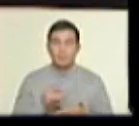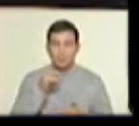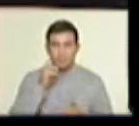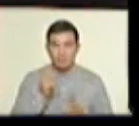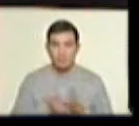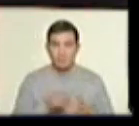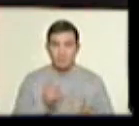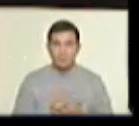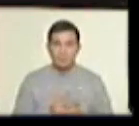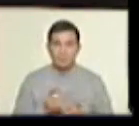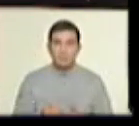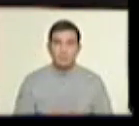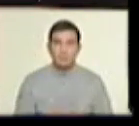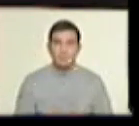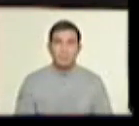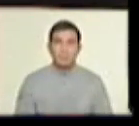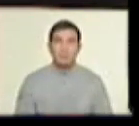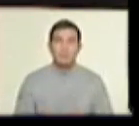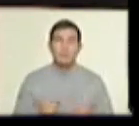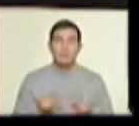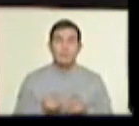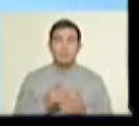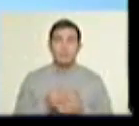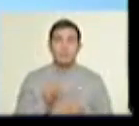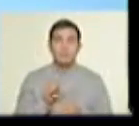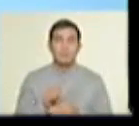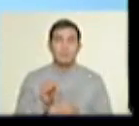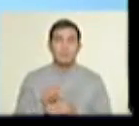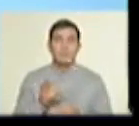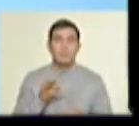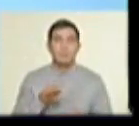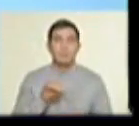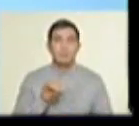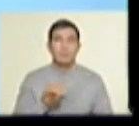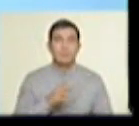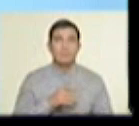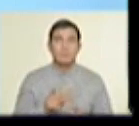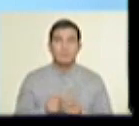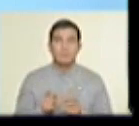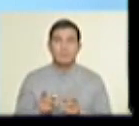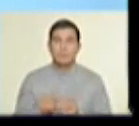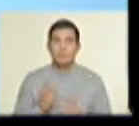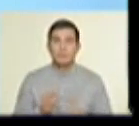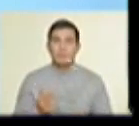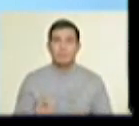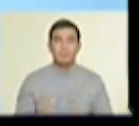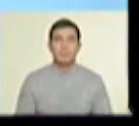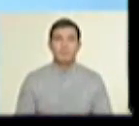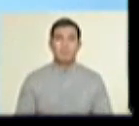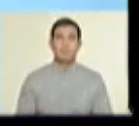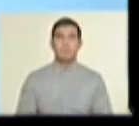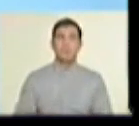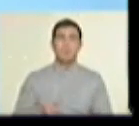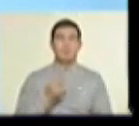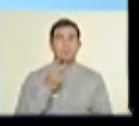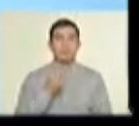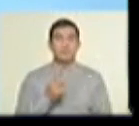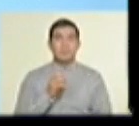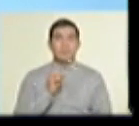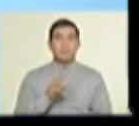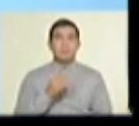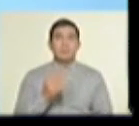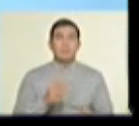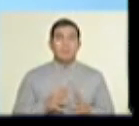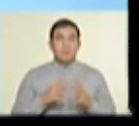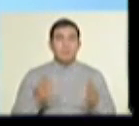olaylik. Demak, quyidagi qo'shma otlar qo'shib yoziladi. 2 va undan